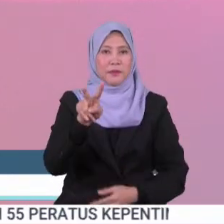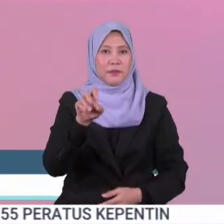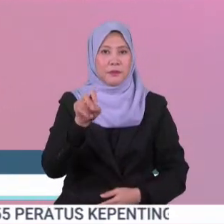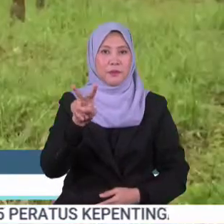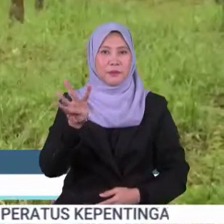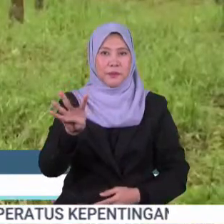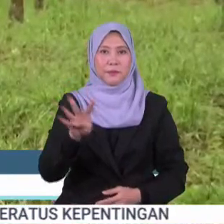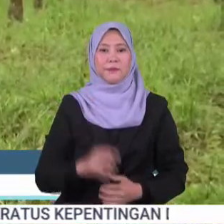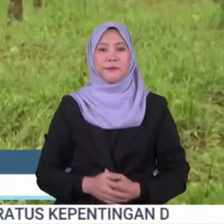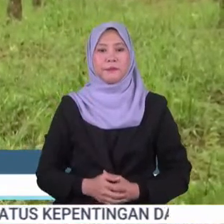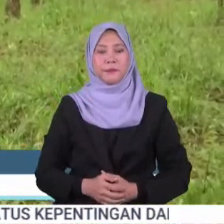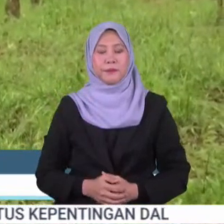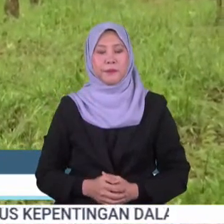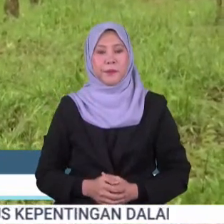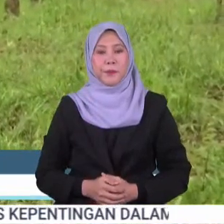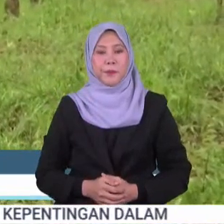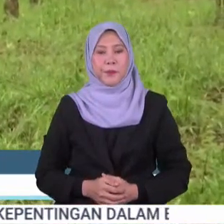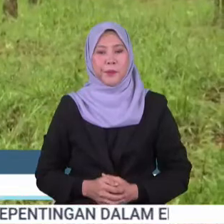2024.